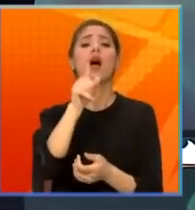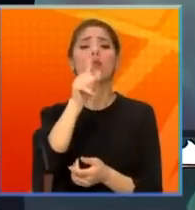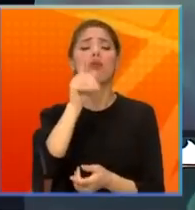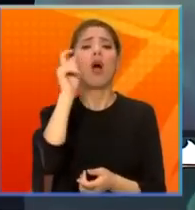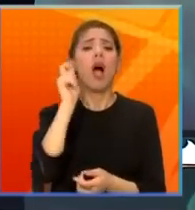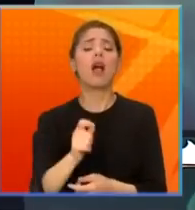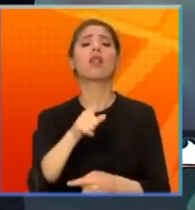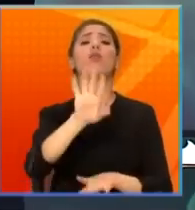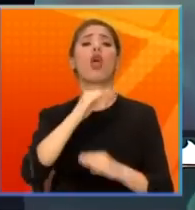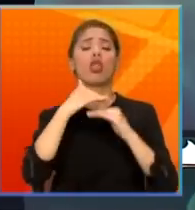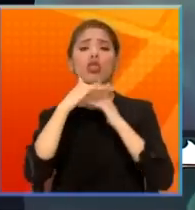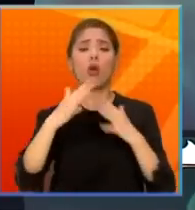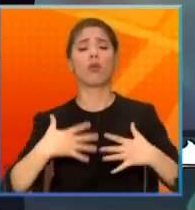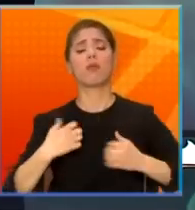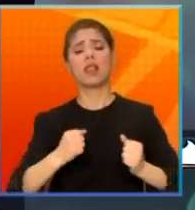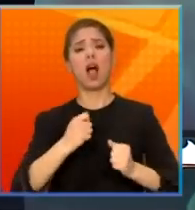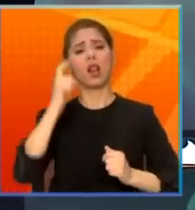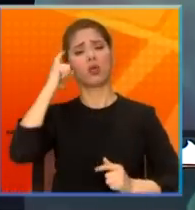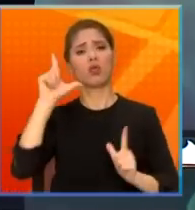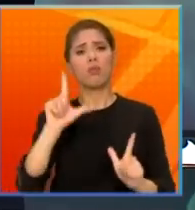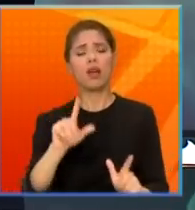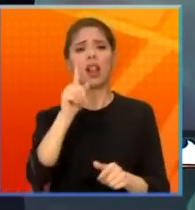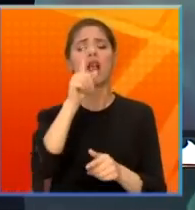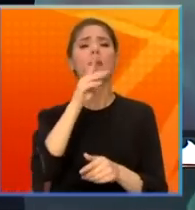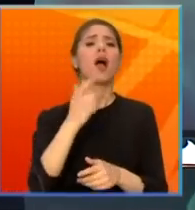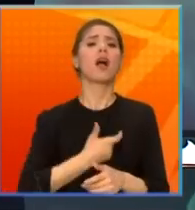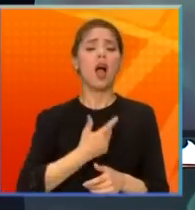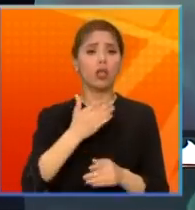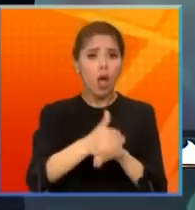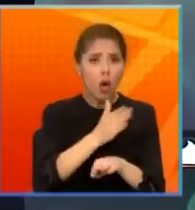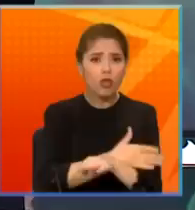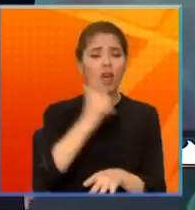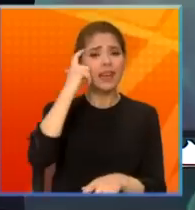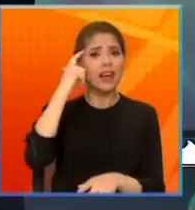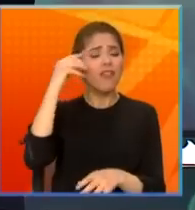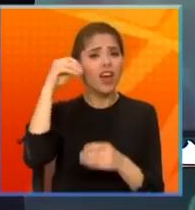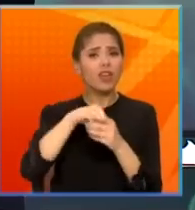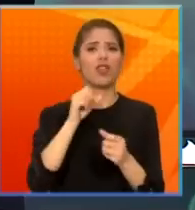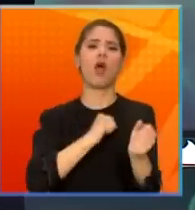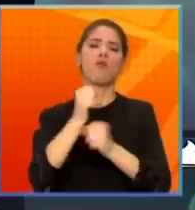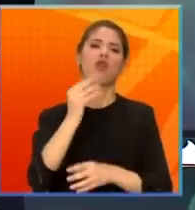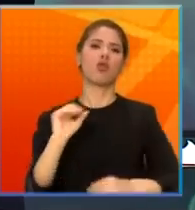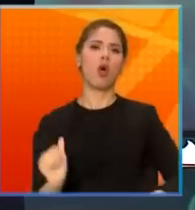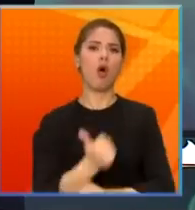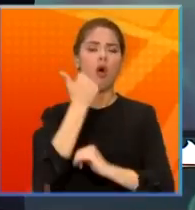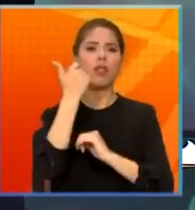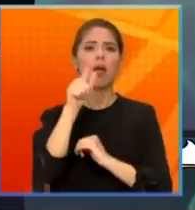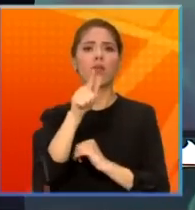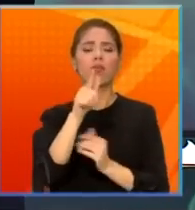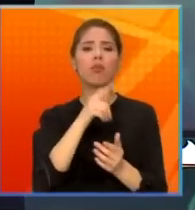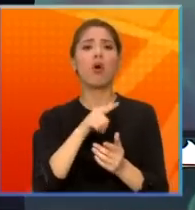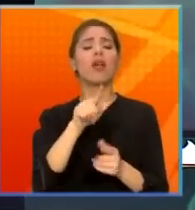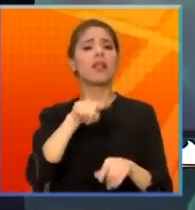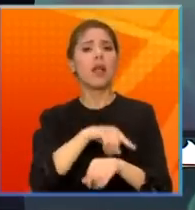Asıl mesele toplum sağlığını düşünmek. Yani yasalardan önce kafalarla mücadele de çok önemli. Bu aşamada da